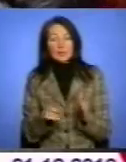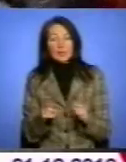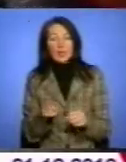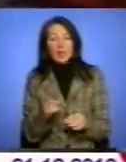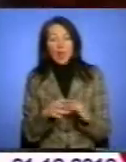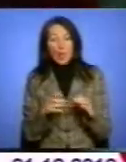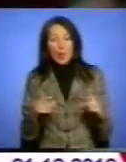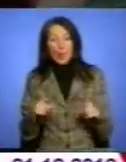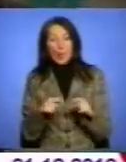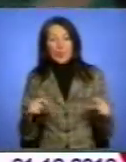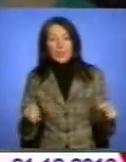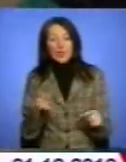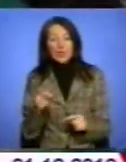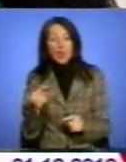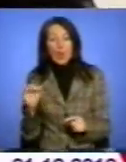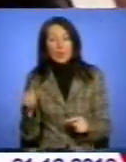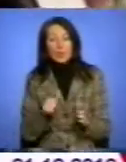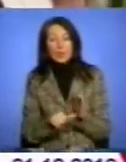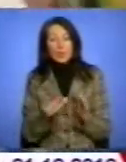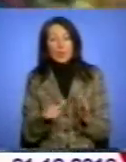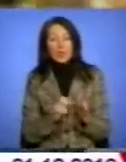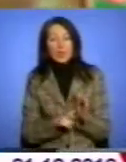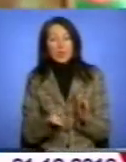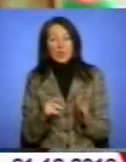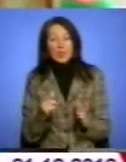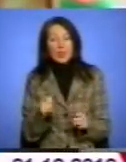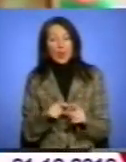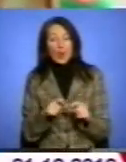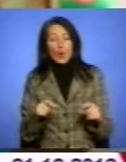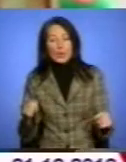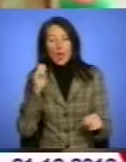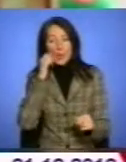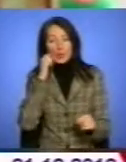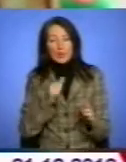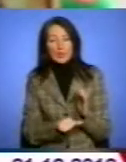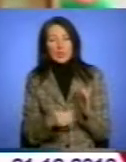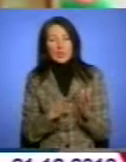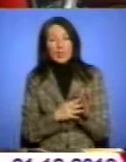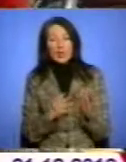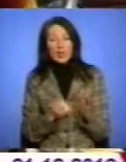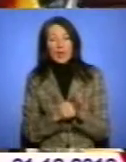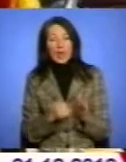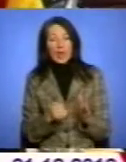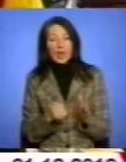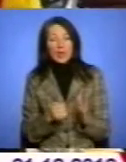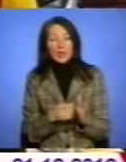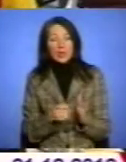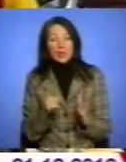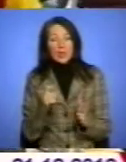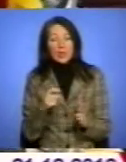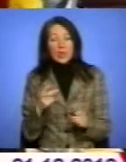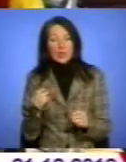– 65-79 гривень. Ковбаса Московська – від 69 гривень до 110